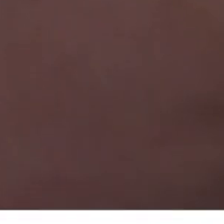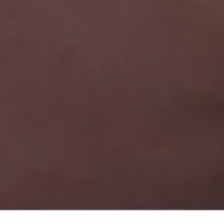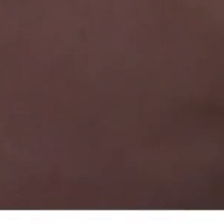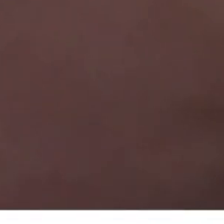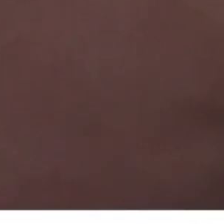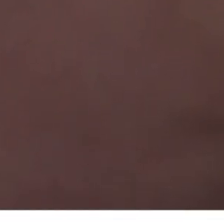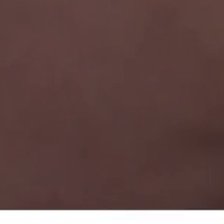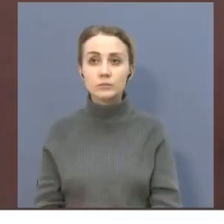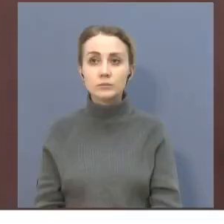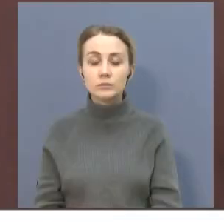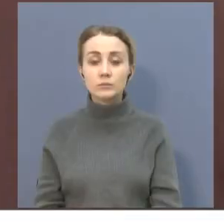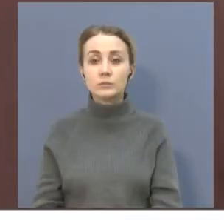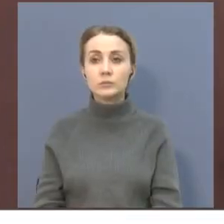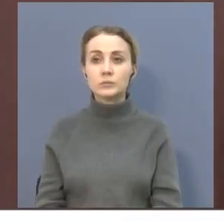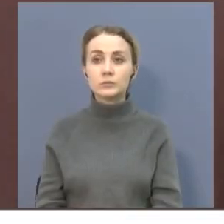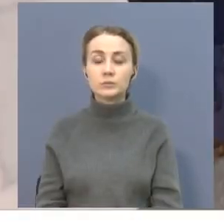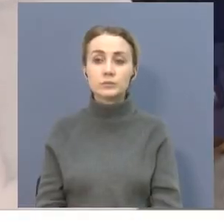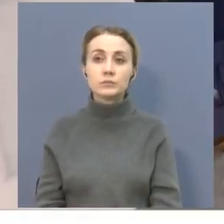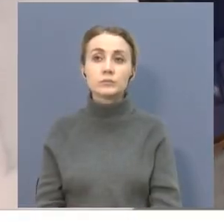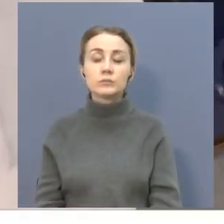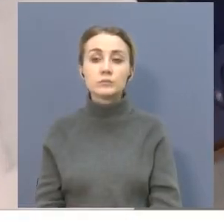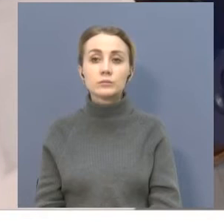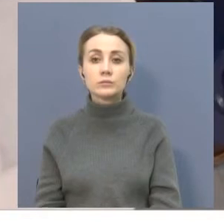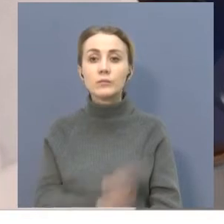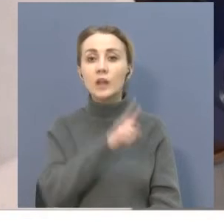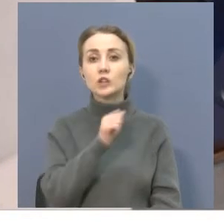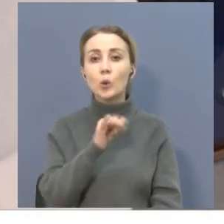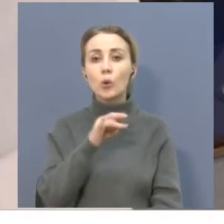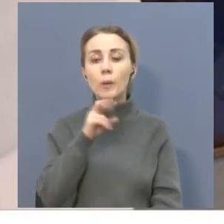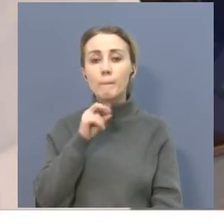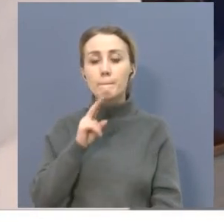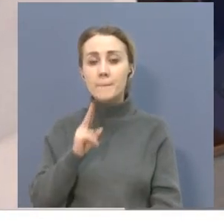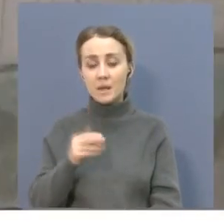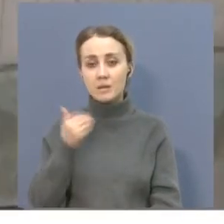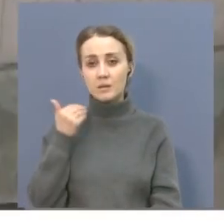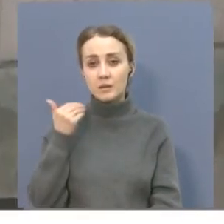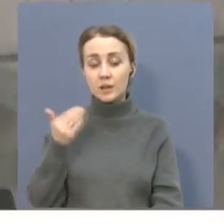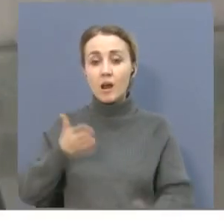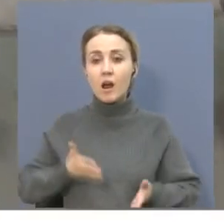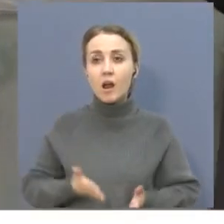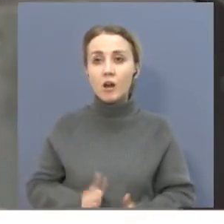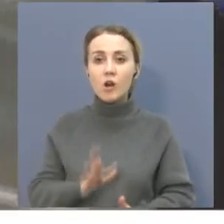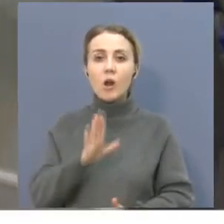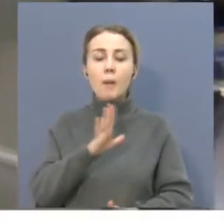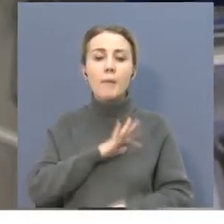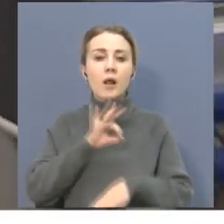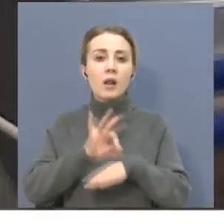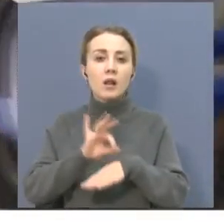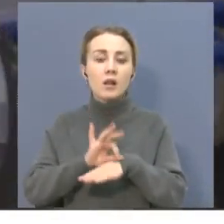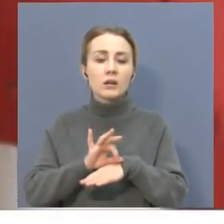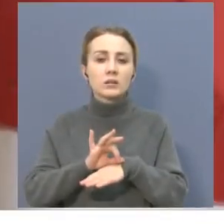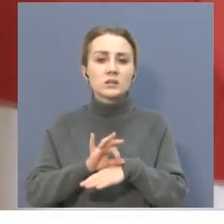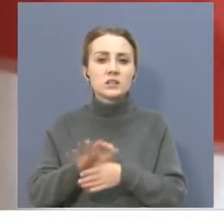Бұл балғын кәсіпкердің негізгі жұмысы. Зауырбек осындай ыдыстар мен жиделердің сыртына неше түрлі суреттер бейнелейді. Ал түрлі